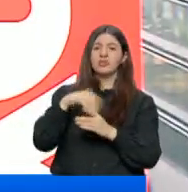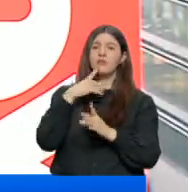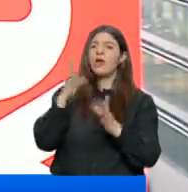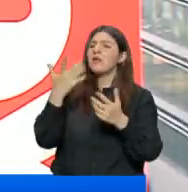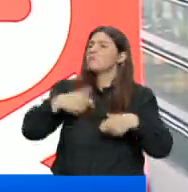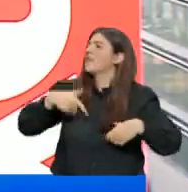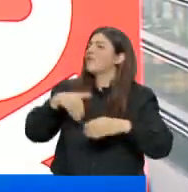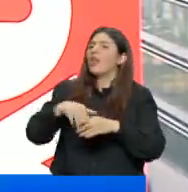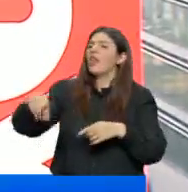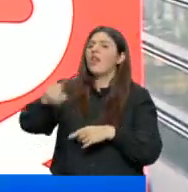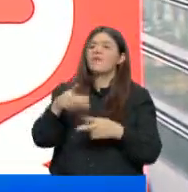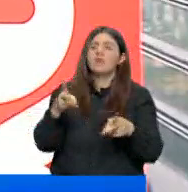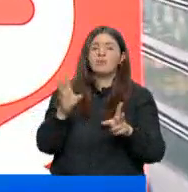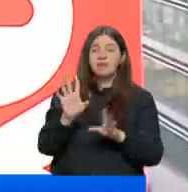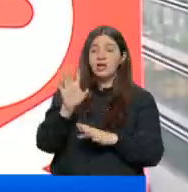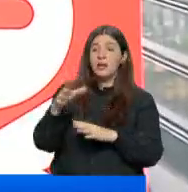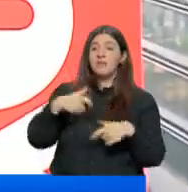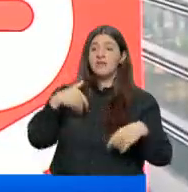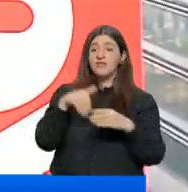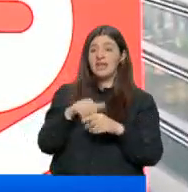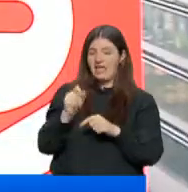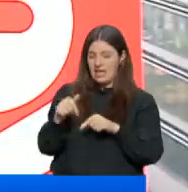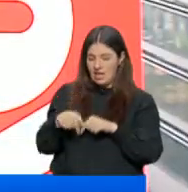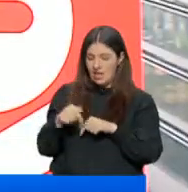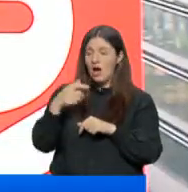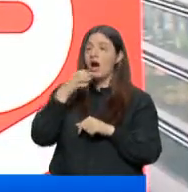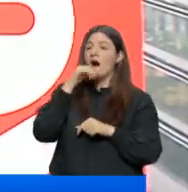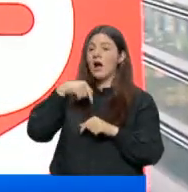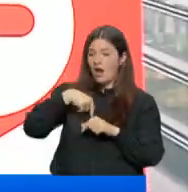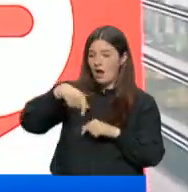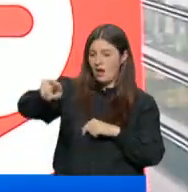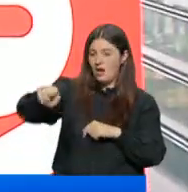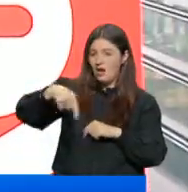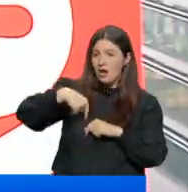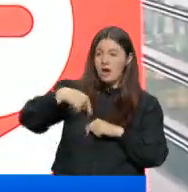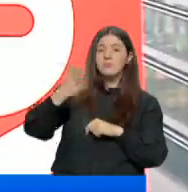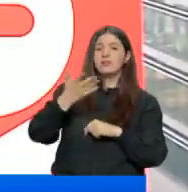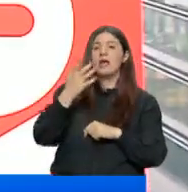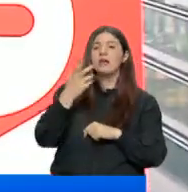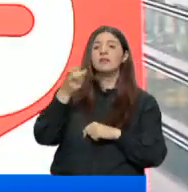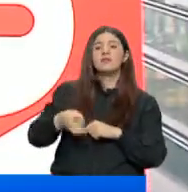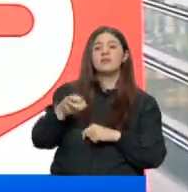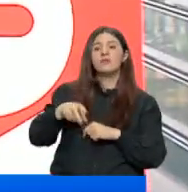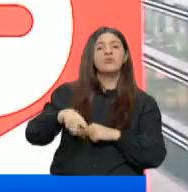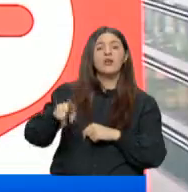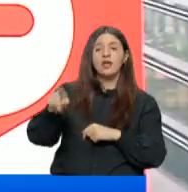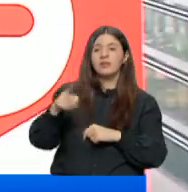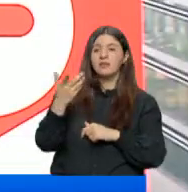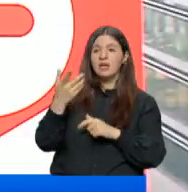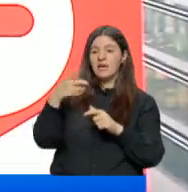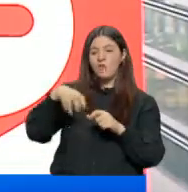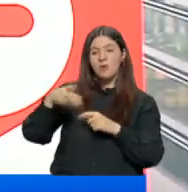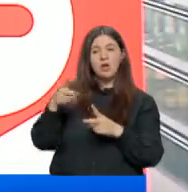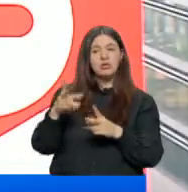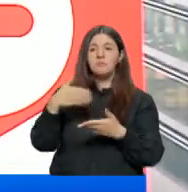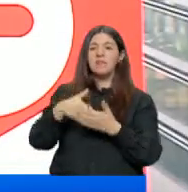herhangi bir milletvekili için. Milletvekili yaptığı ille Ankara arasındaki yolculuklar için örneğin demir yollarından kontenjan